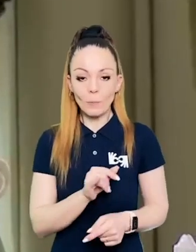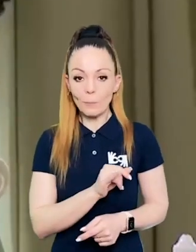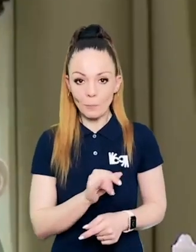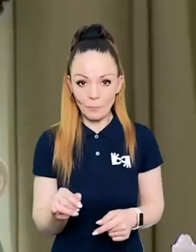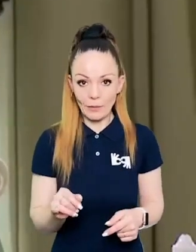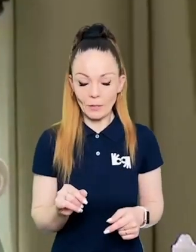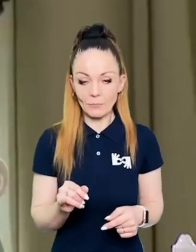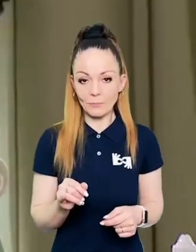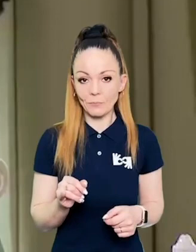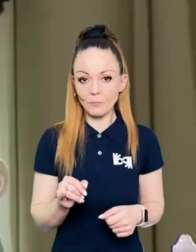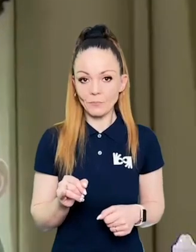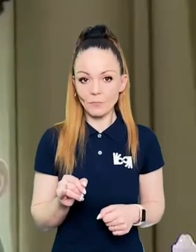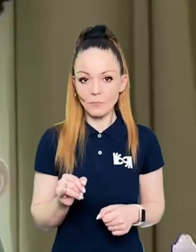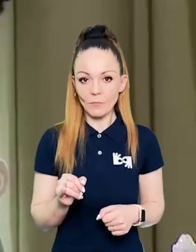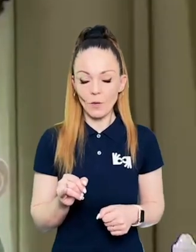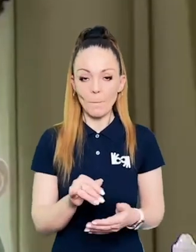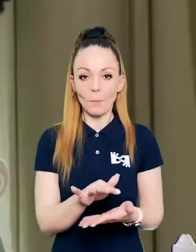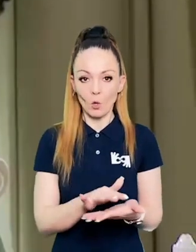Точно. І, до речі,